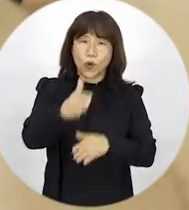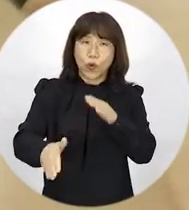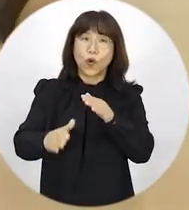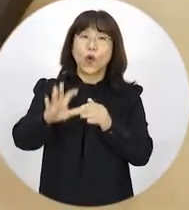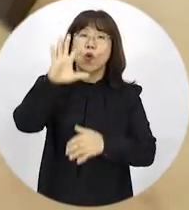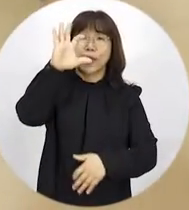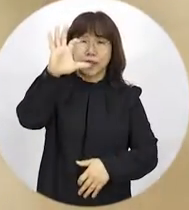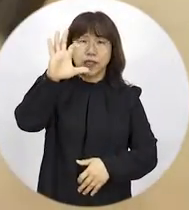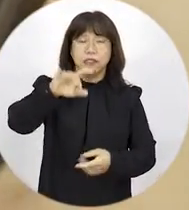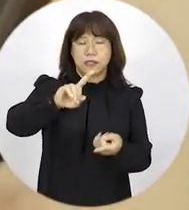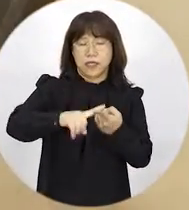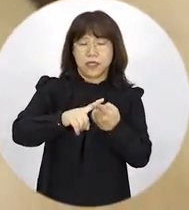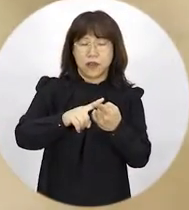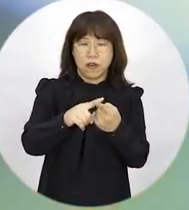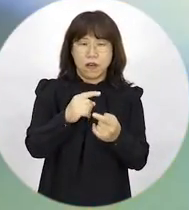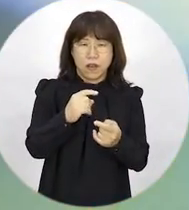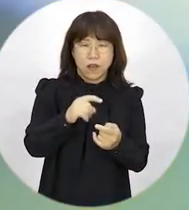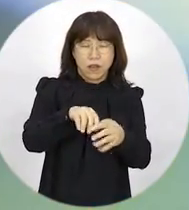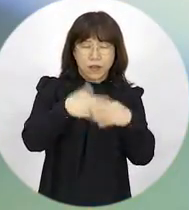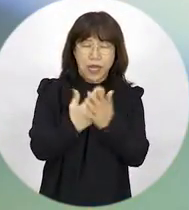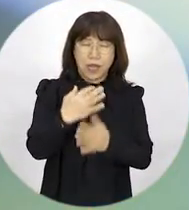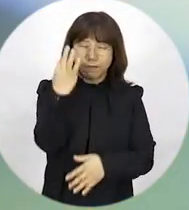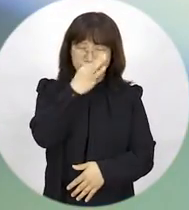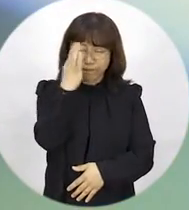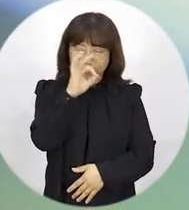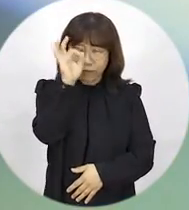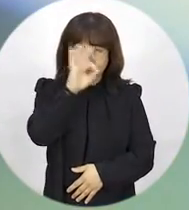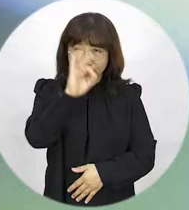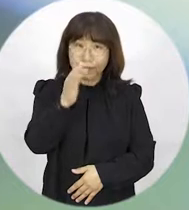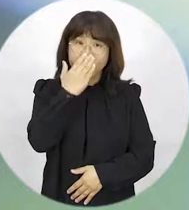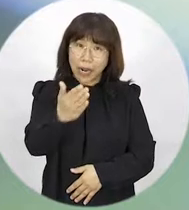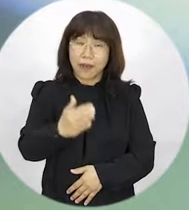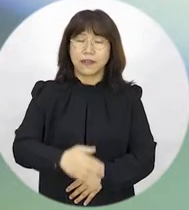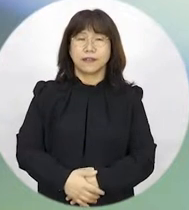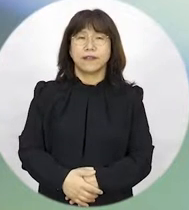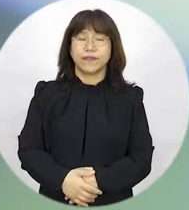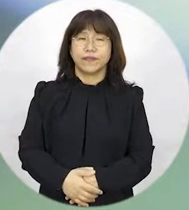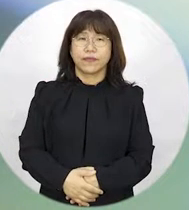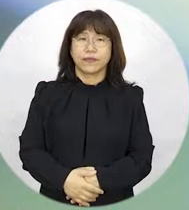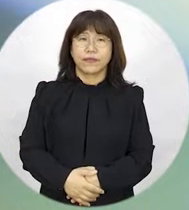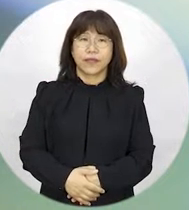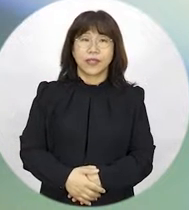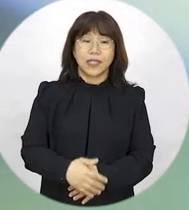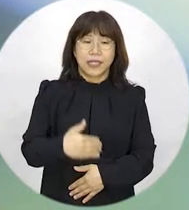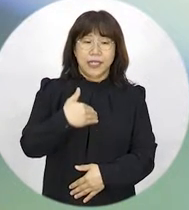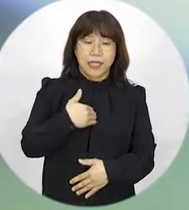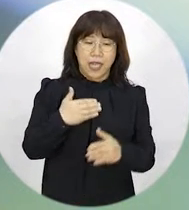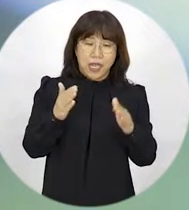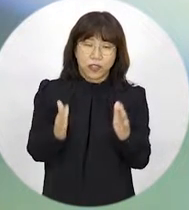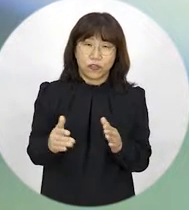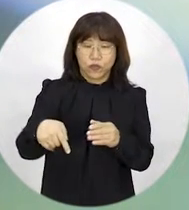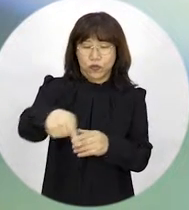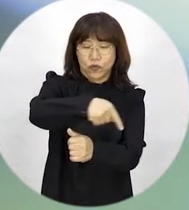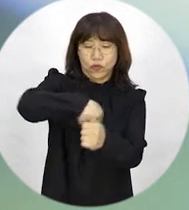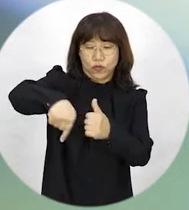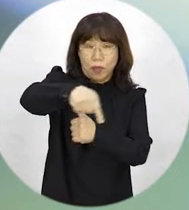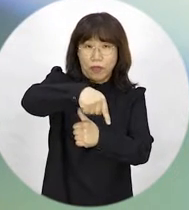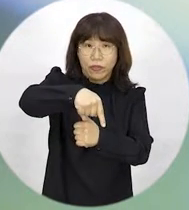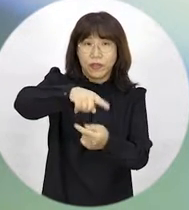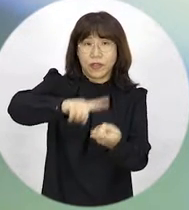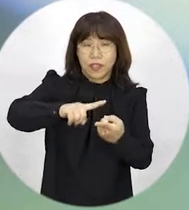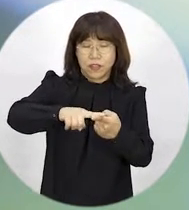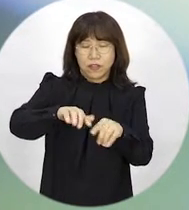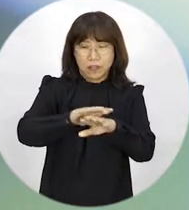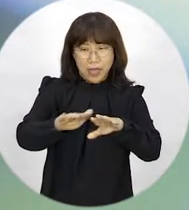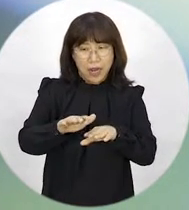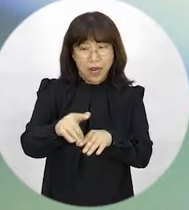어려운 공공시설 관련 정보를 테마별로 쉽게 찾아볼 수 있습니다. 특히 현재 사용자가 있는 위치를 중심으로 주변